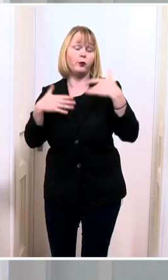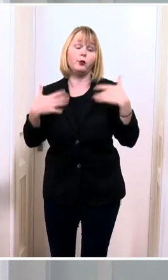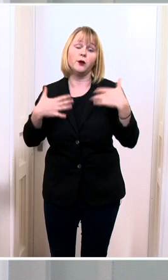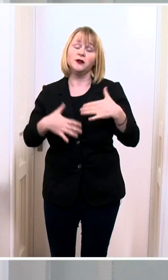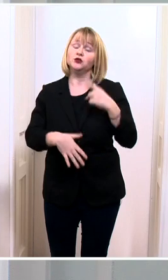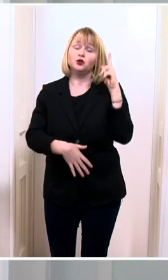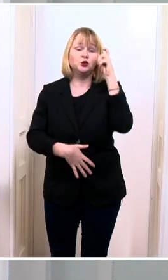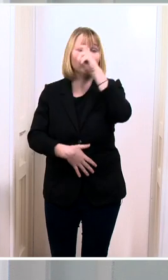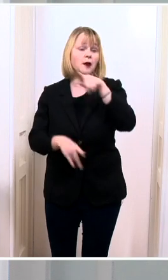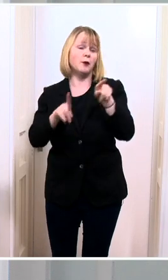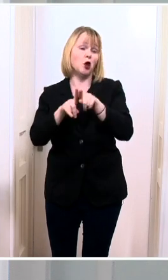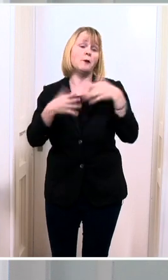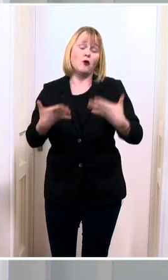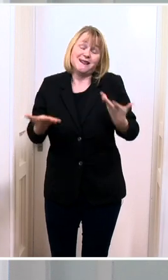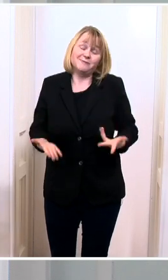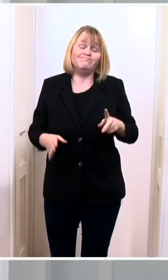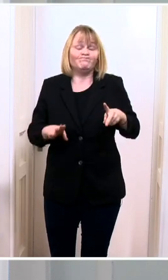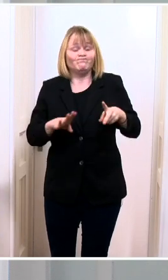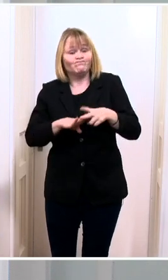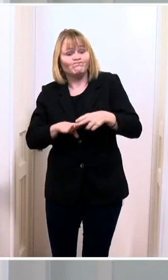und bedarf einschneidender Maßnahmen.